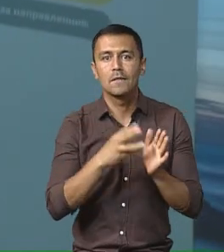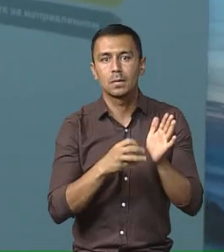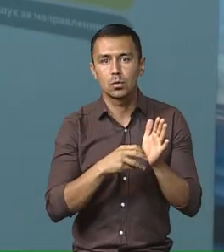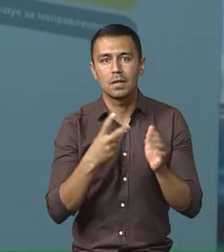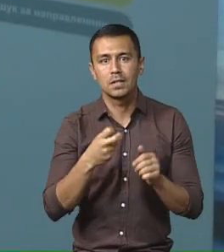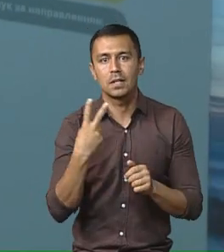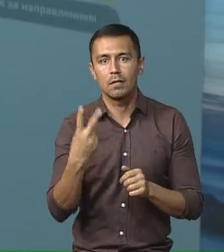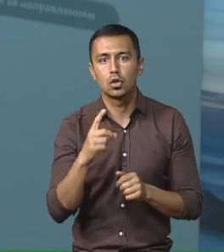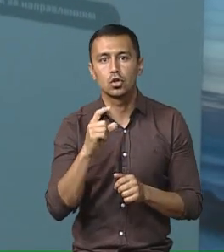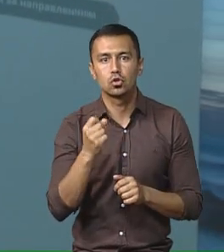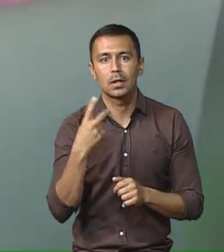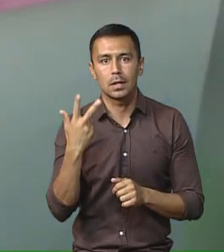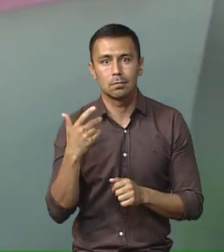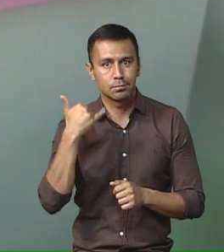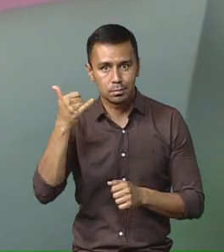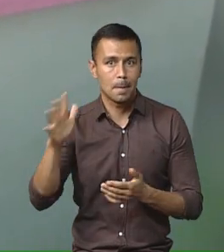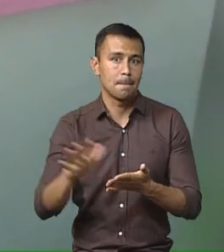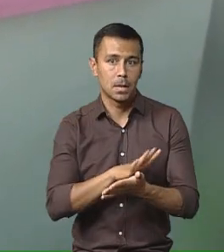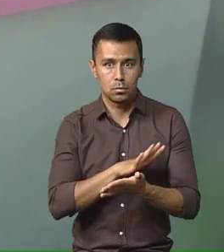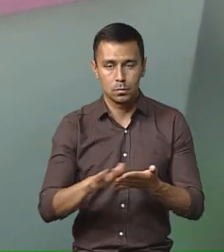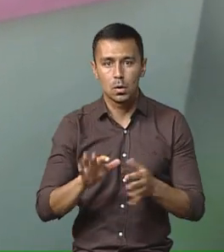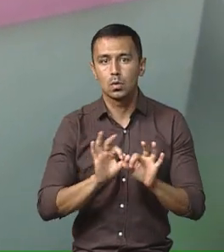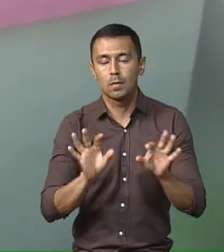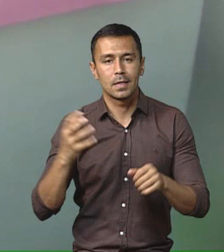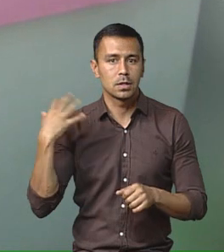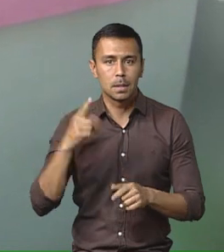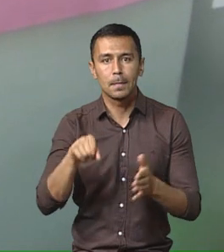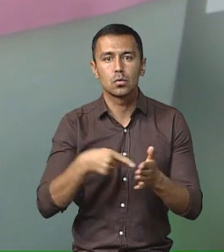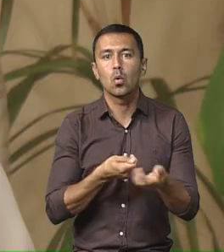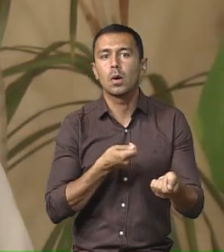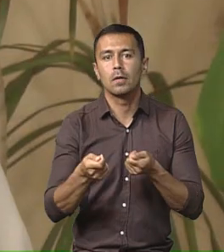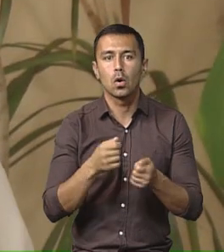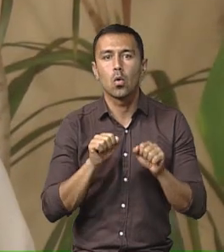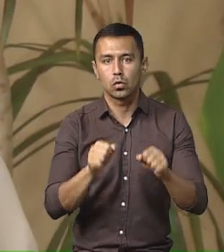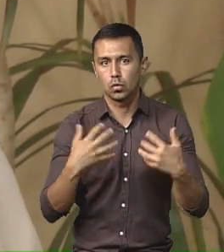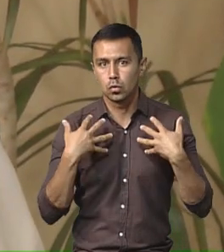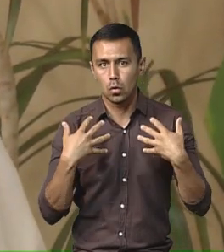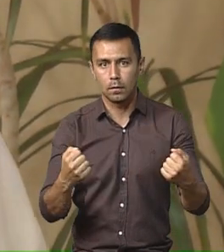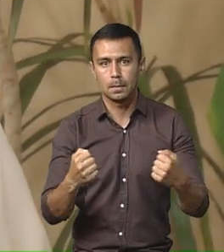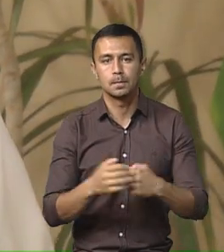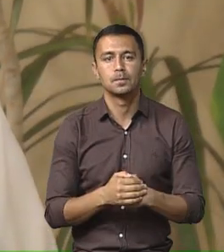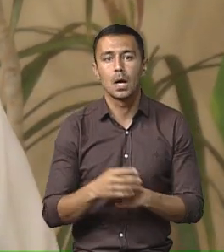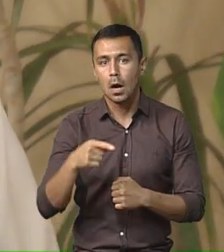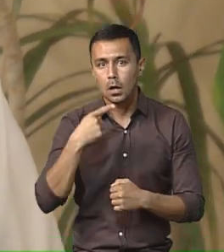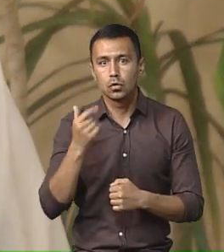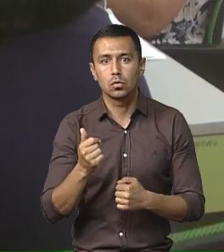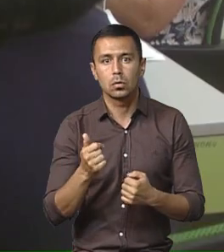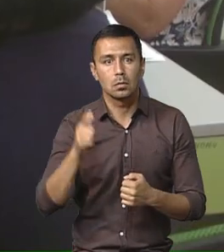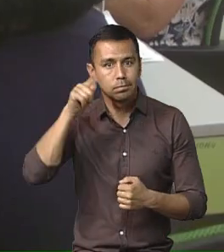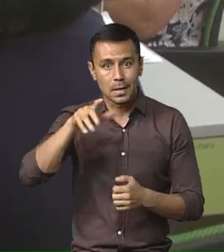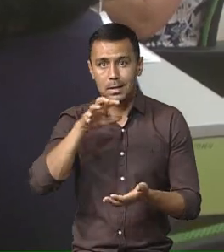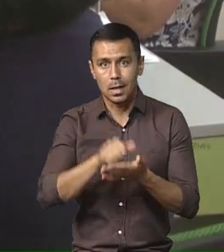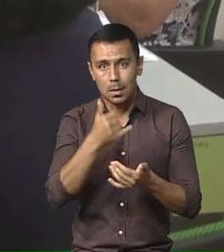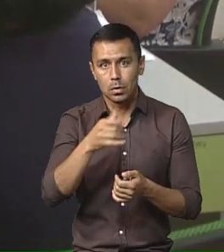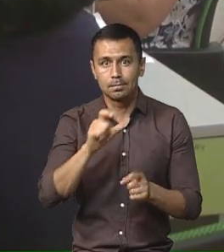0800 202 103. Дзвінки на нього безкоштовні, розповів начальник міського управління охорони здоров'я Борис Ткач. Каже, якщо оператор зайнятий і не